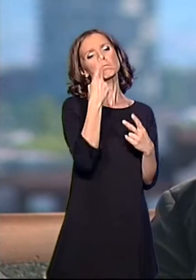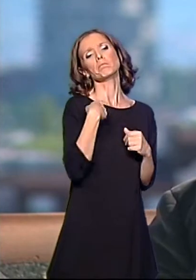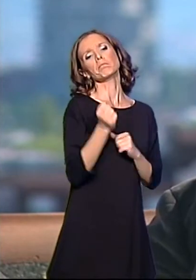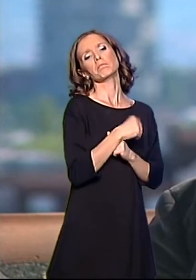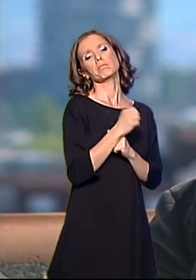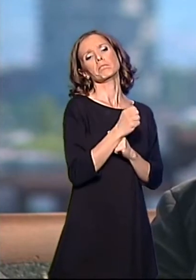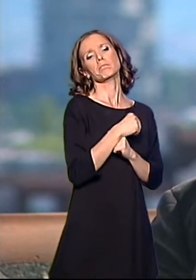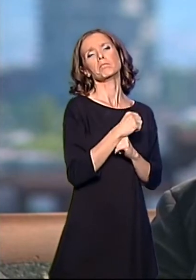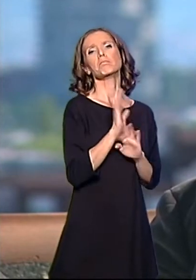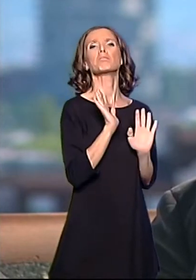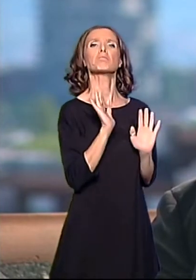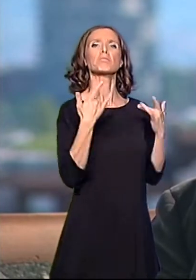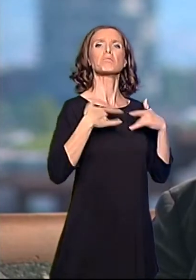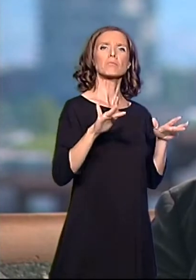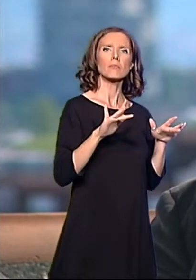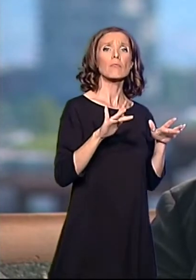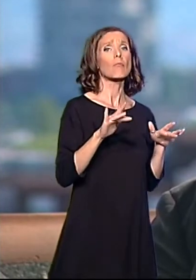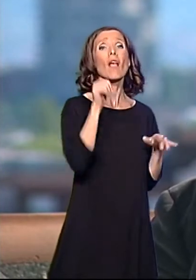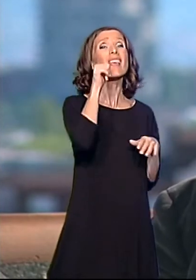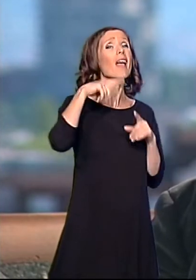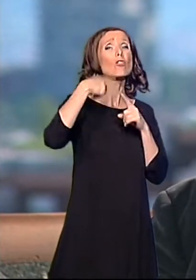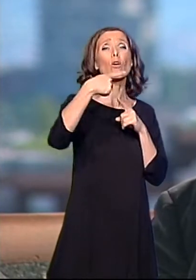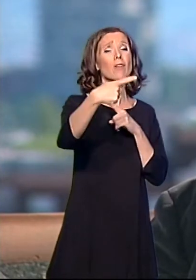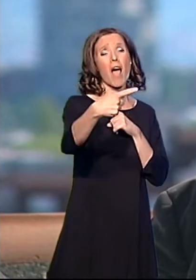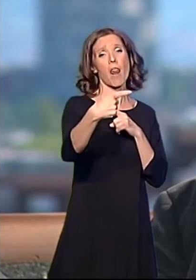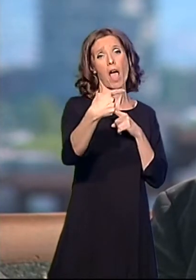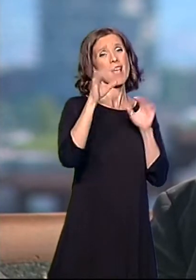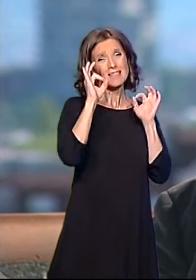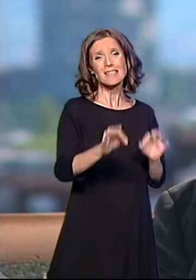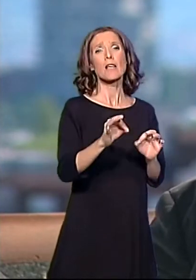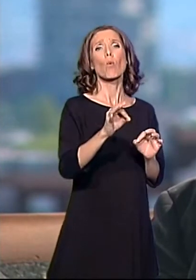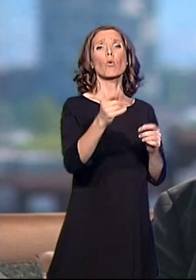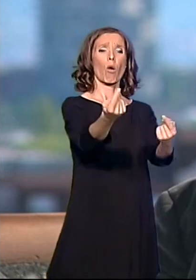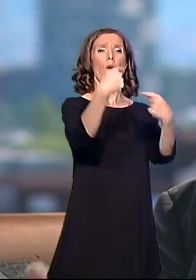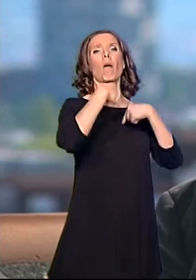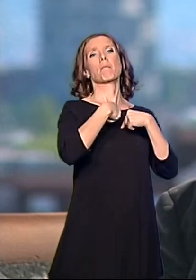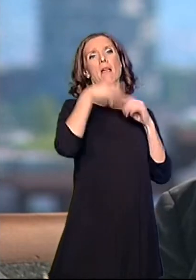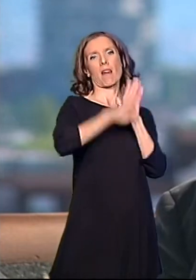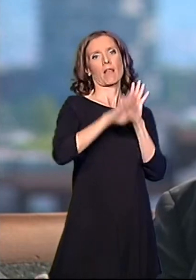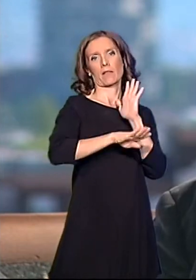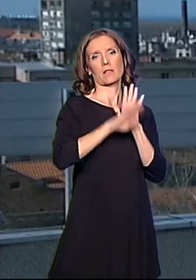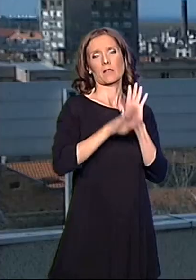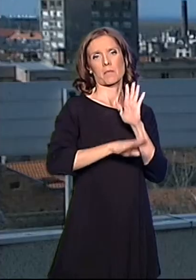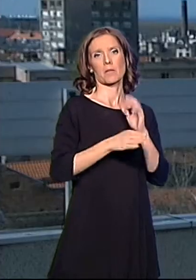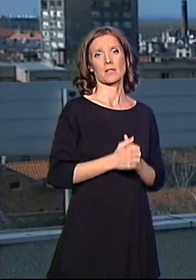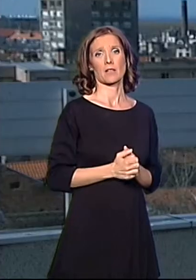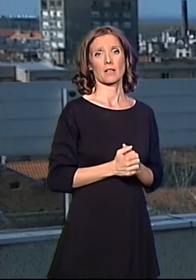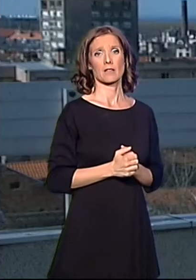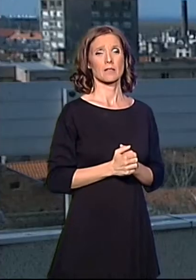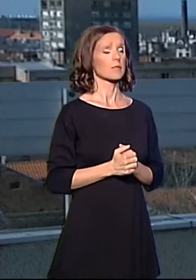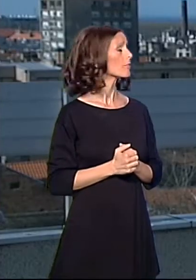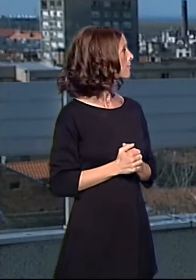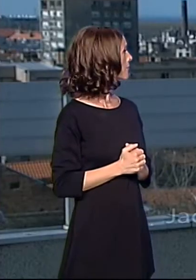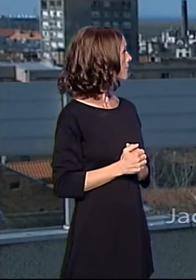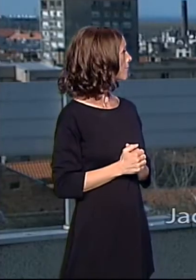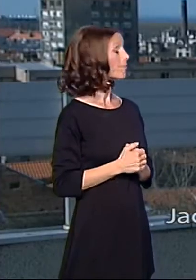diskriminaciji, dakle, u jednom trenutku treba samo očekivati da neko pokuca i na naše vrata i mi ćemo u jednom trenutku biti diskriminisani. Moja negde,